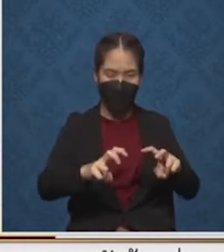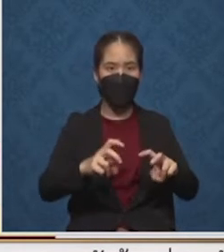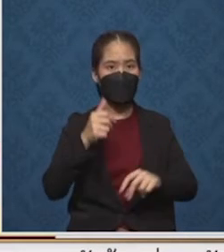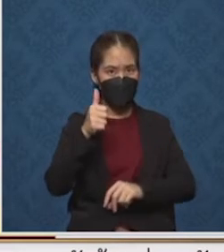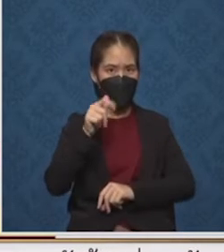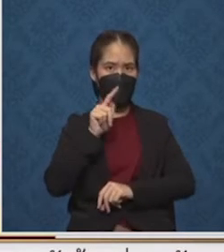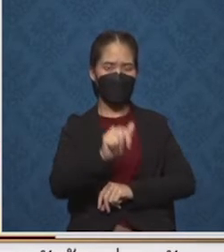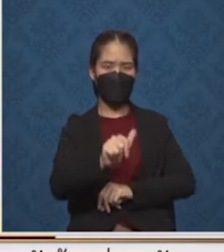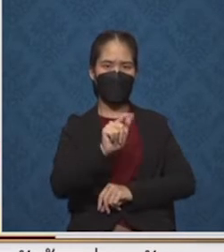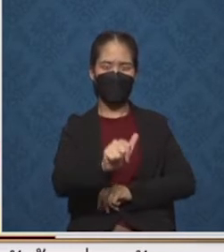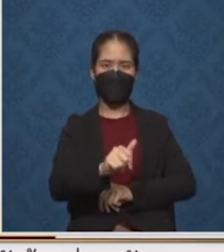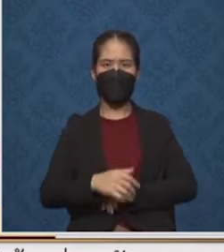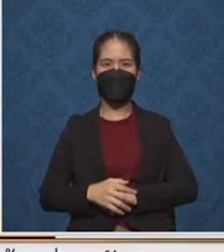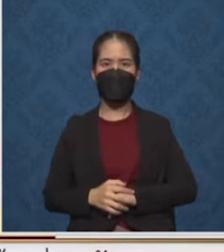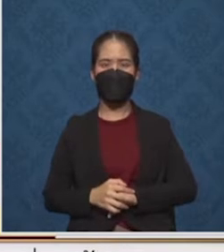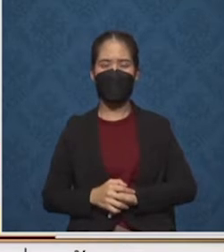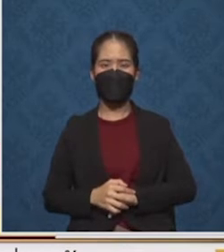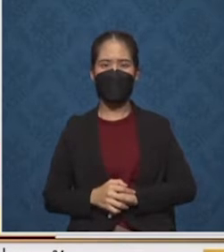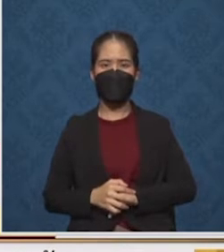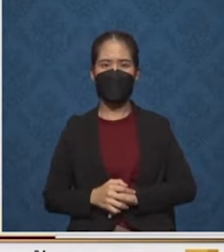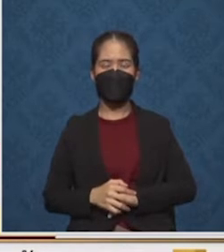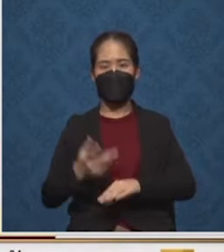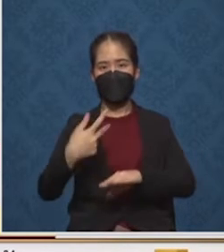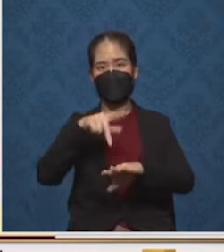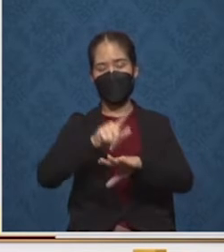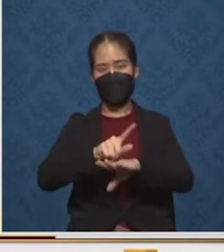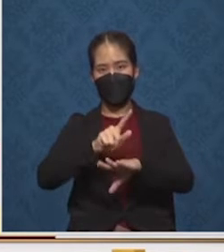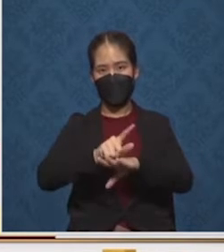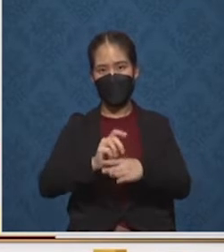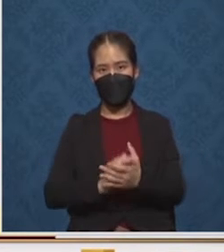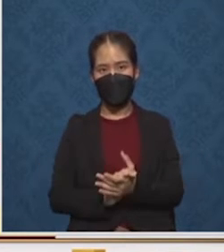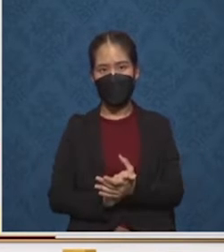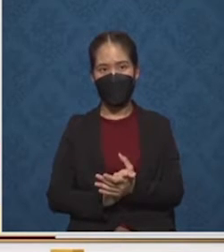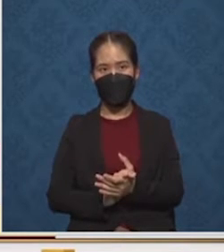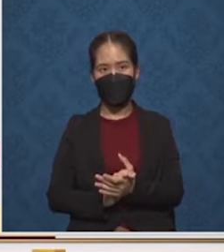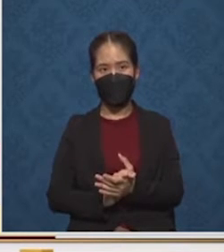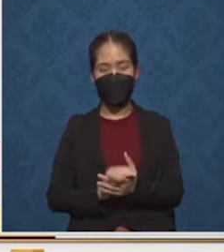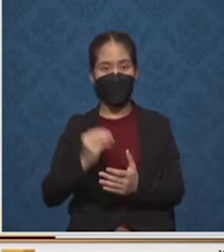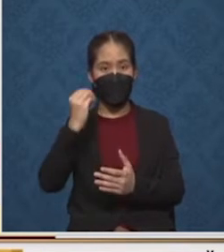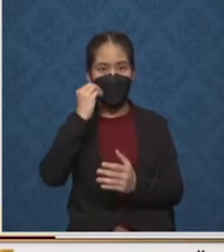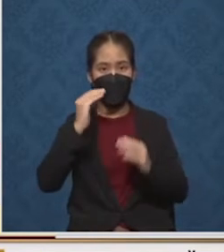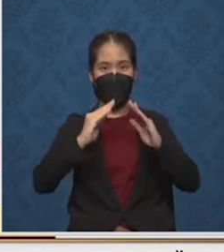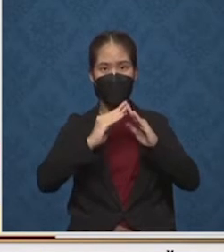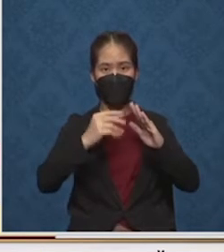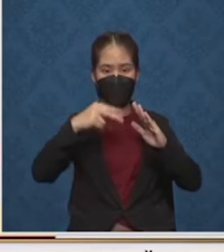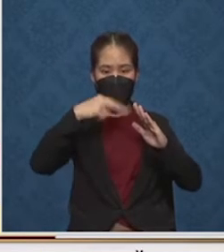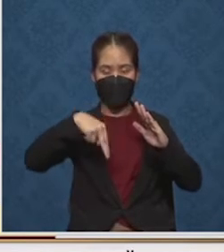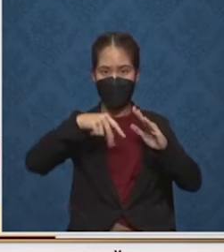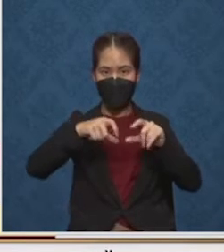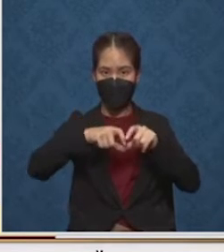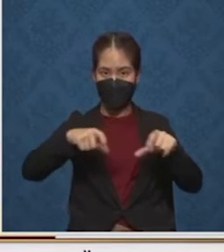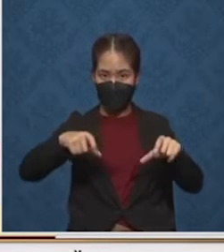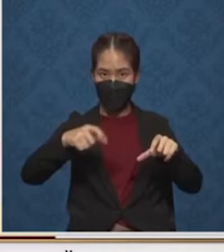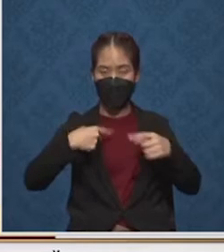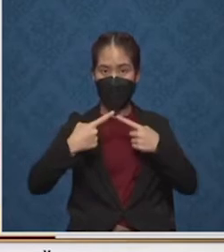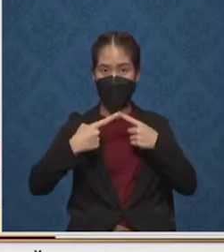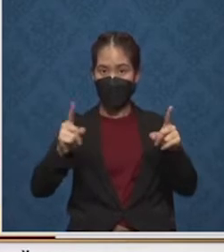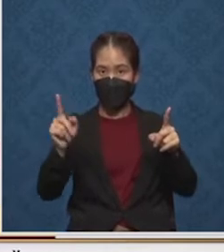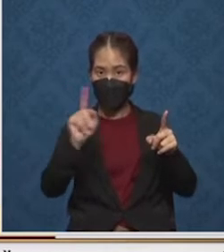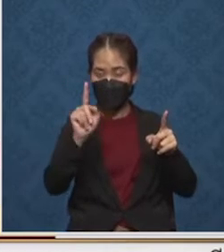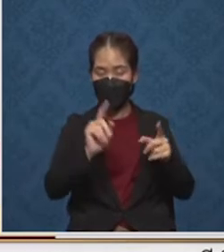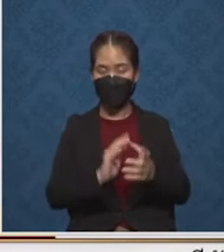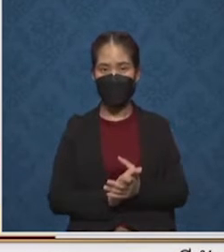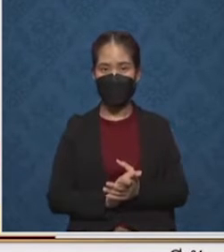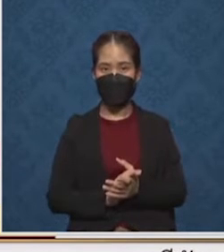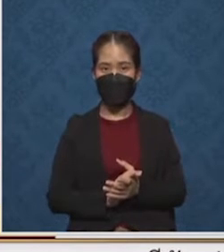กว่าผมกำลังครับไอ้ Home useกับProfessional yourได้ 2ตัวนี้มันต่างกันหน่อยน้ำตาล